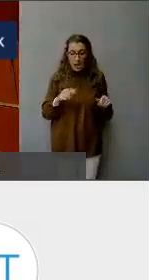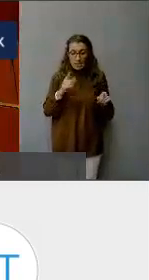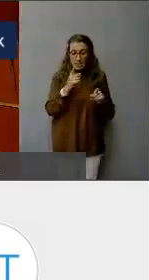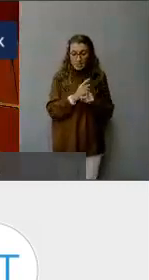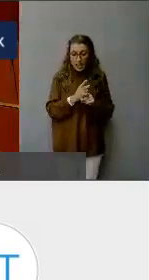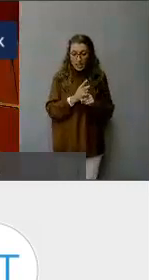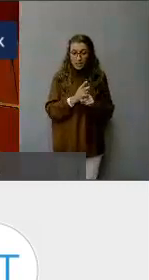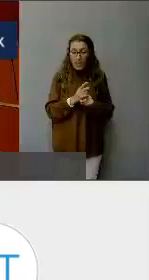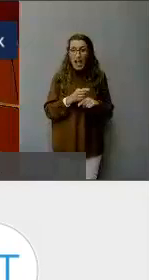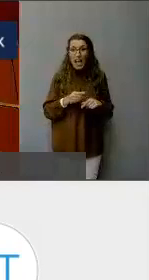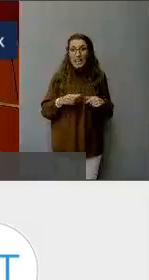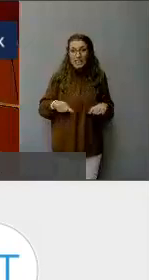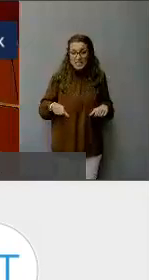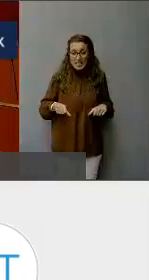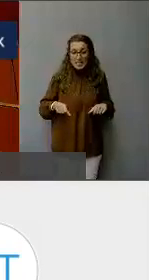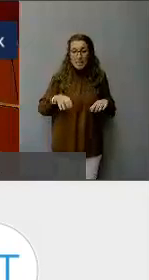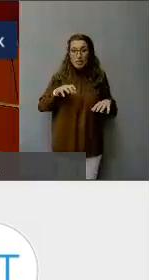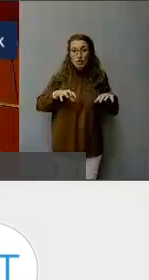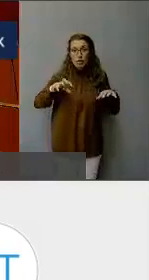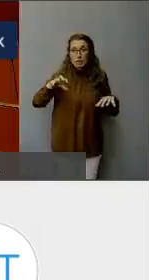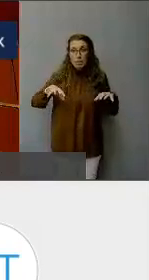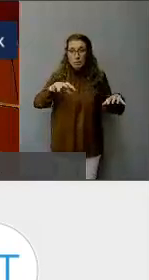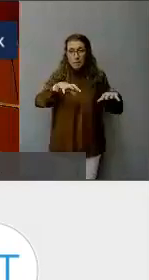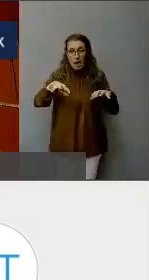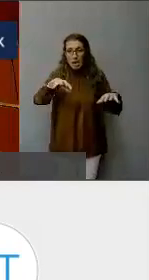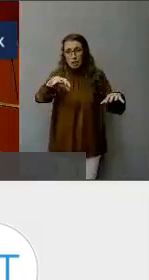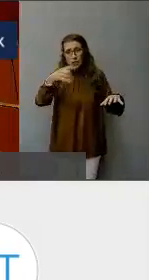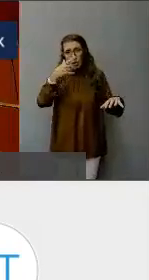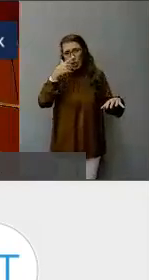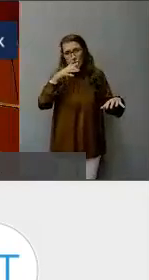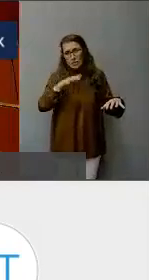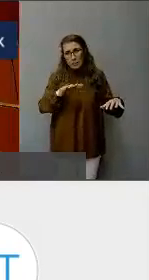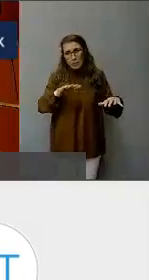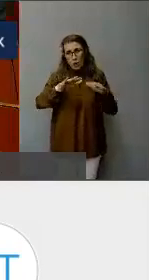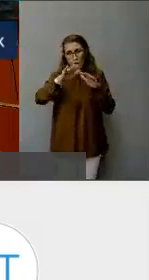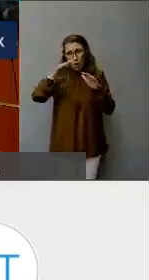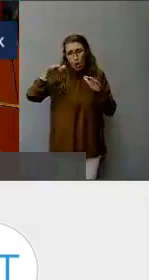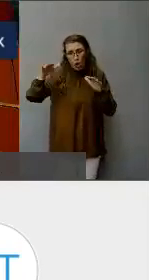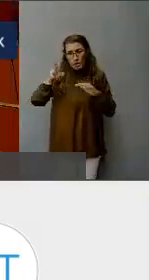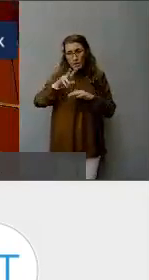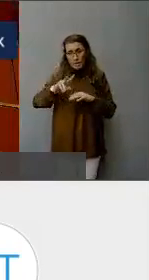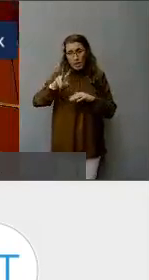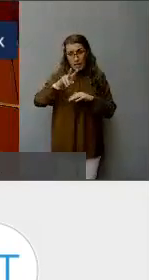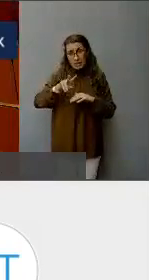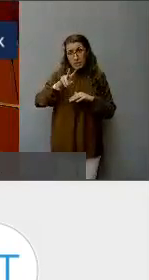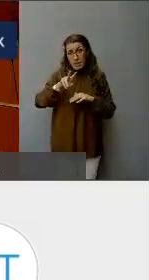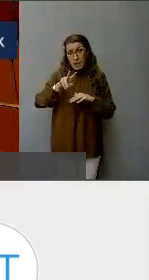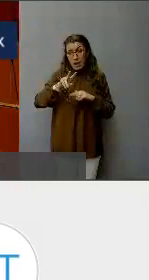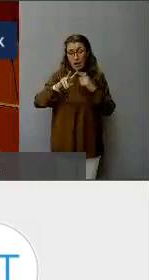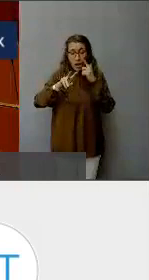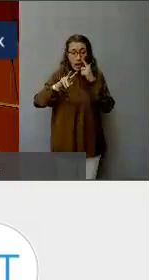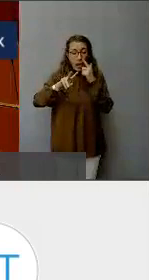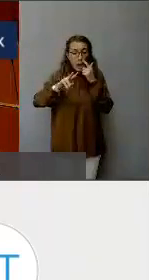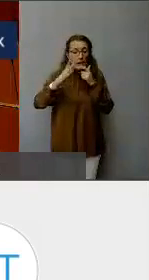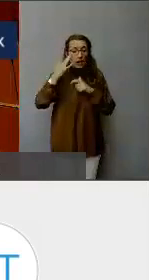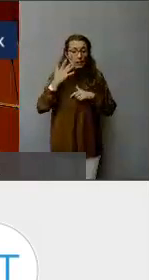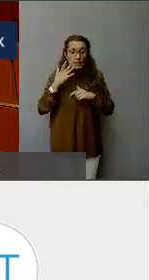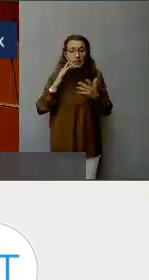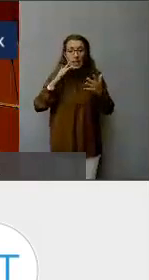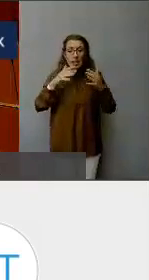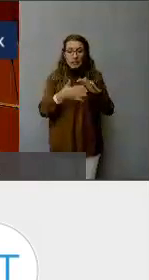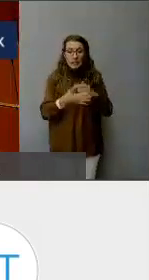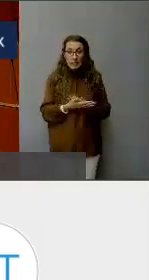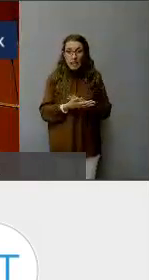caratterizzanti alla qualità di mesi ma tant'è vero che appunto la zona di vesima è inserito in questa famosa ormai